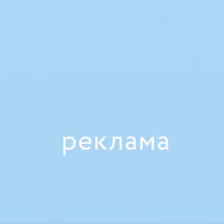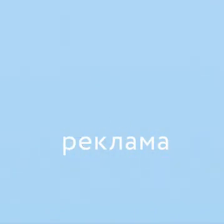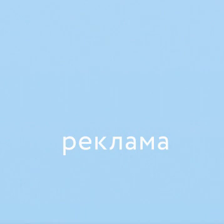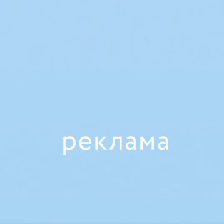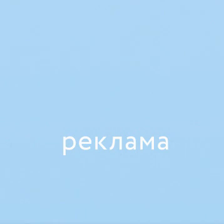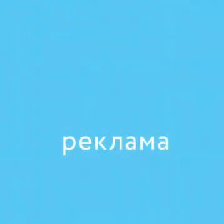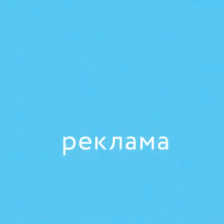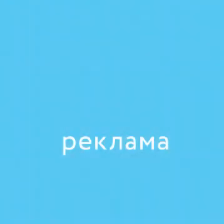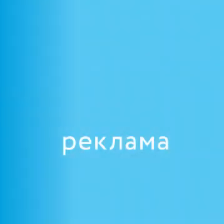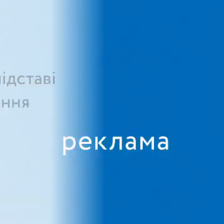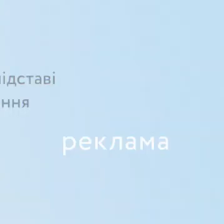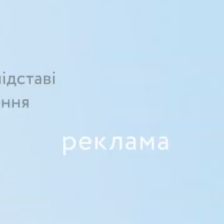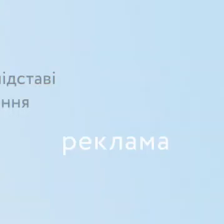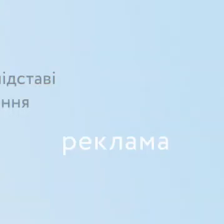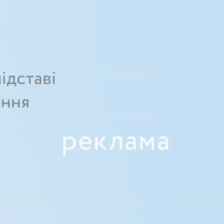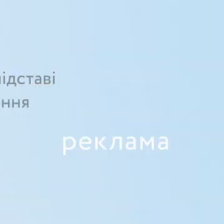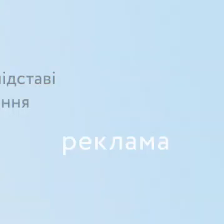Україна». Зміцнюємо